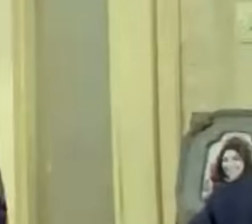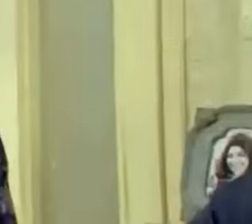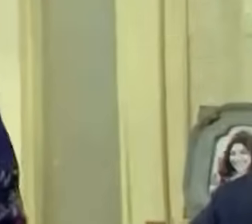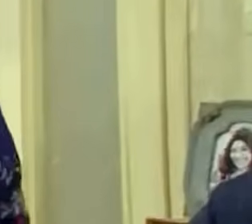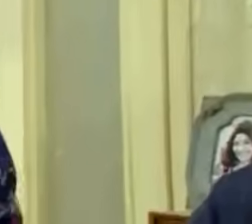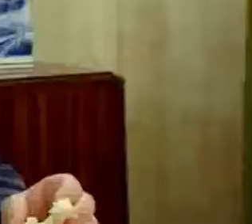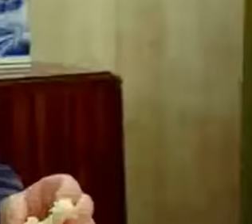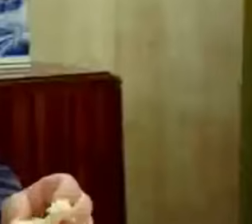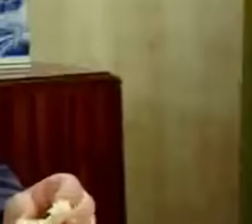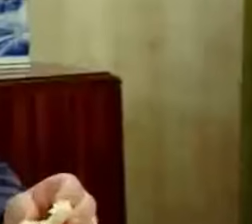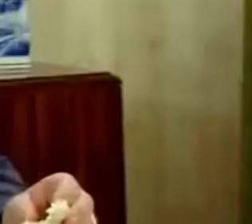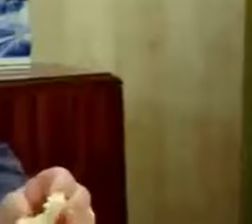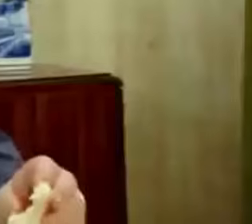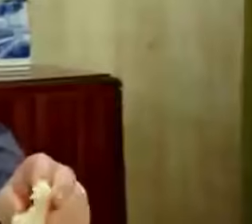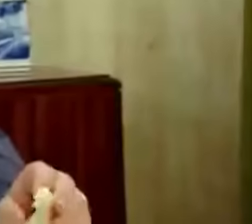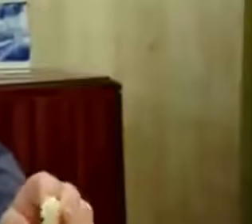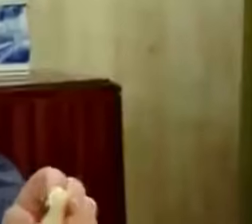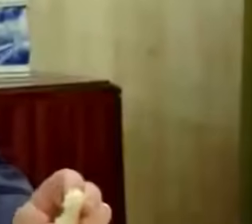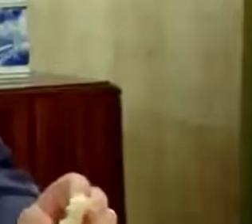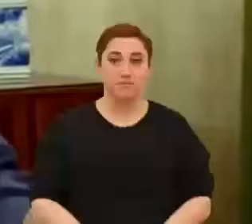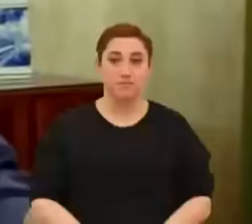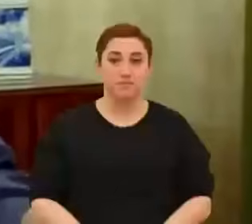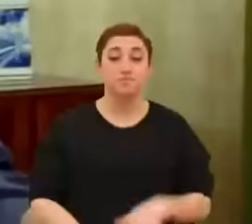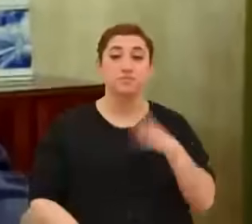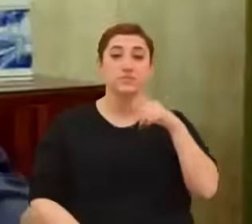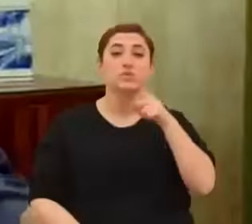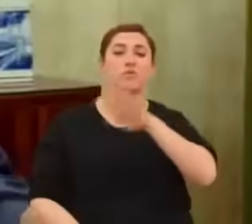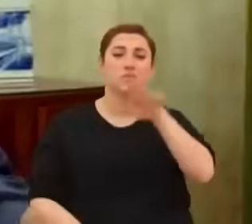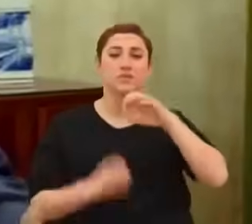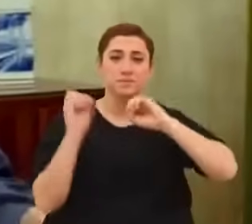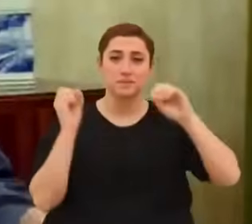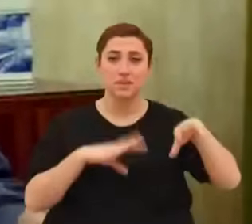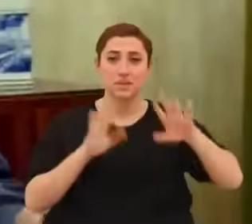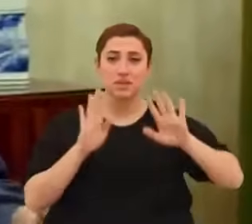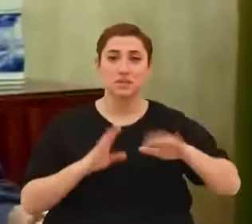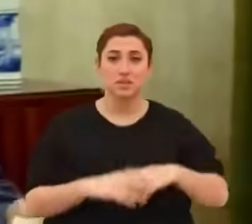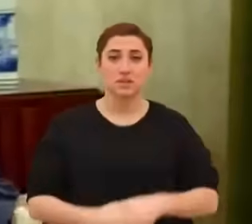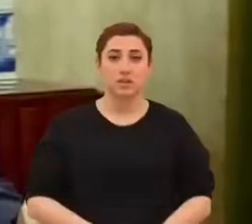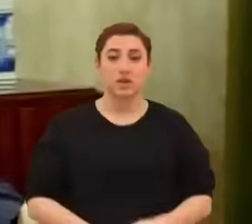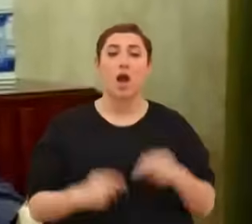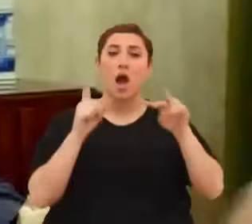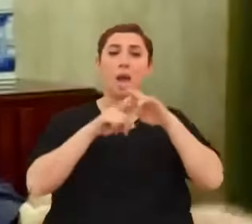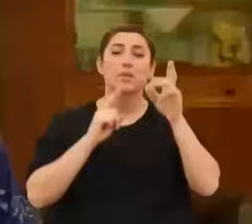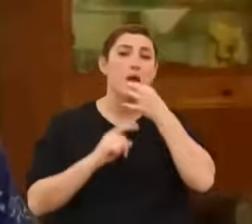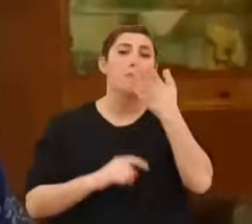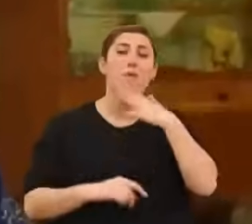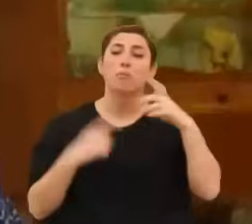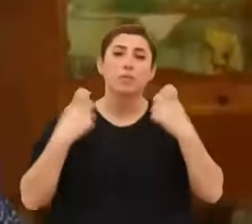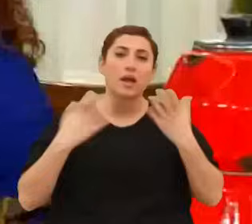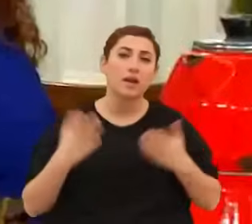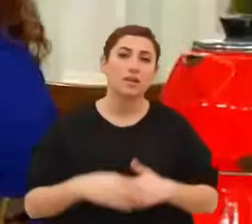Tabii, o da zor. Rukiye masayı donatmış. Kendi de oturdu masaya. Ya siz onu bunu bırakın da. Ahmet'ten bir haber yok mu? Nerede